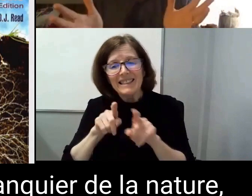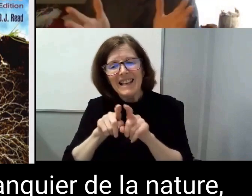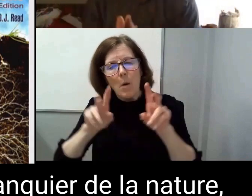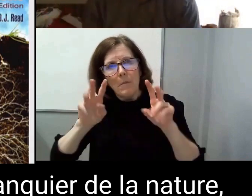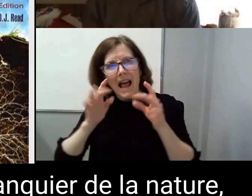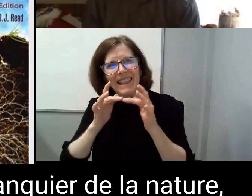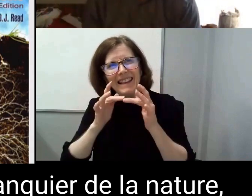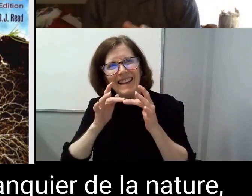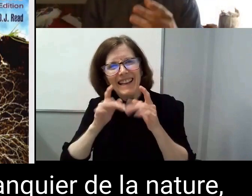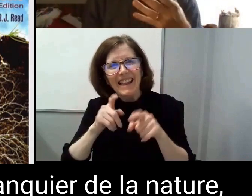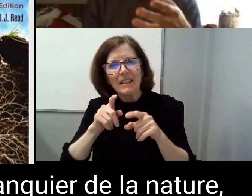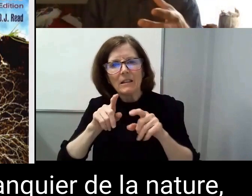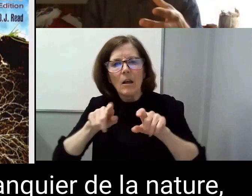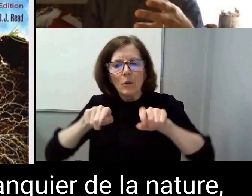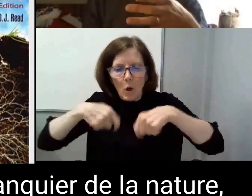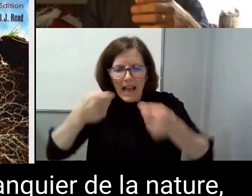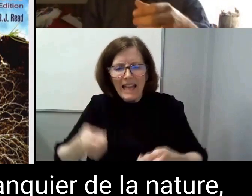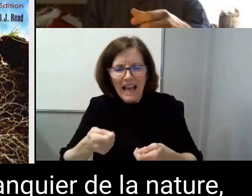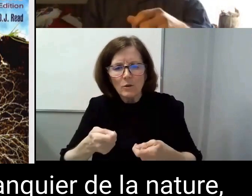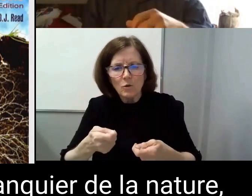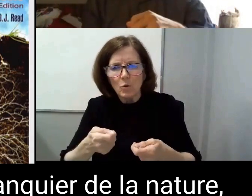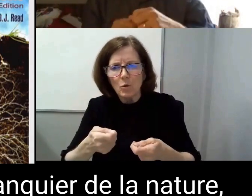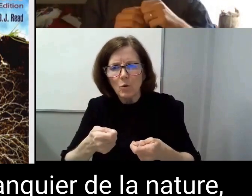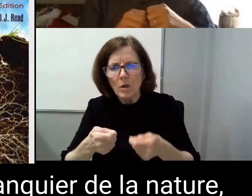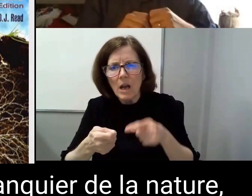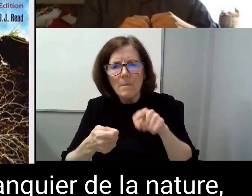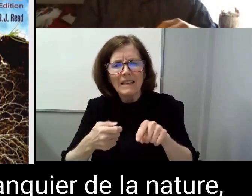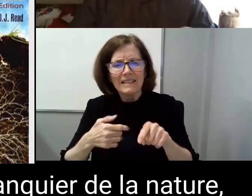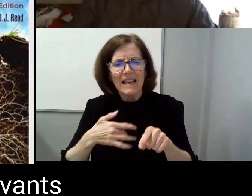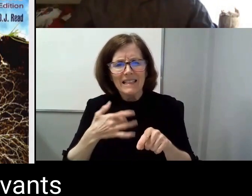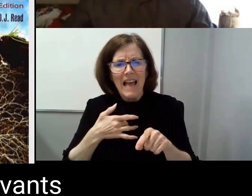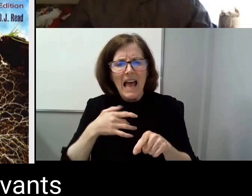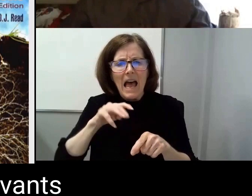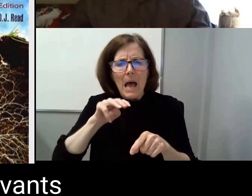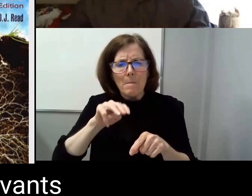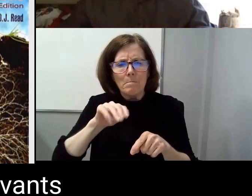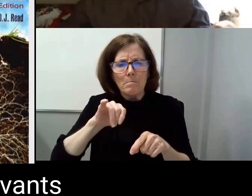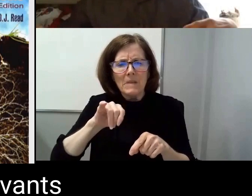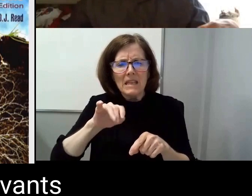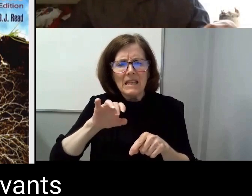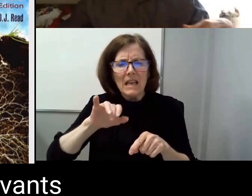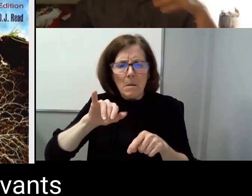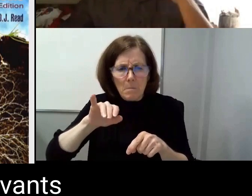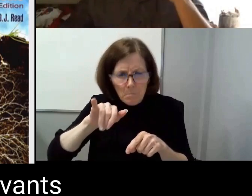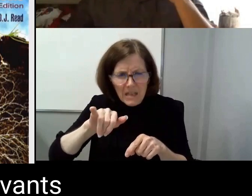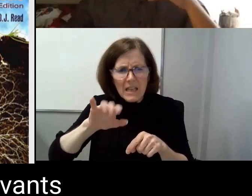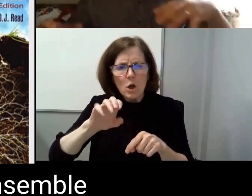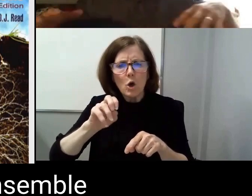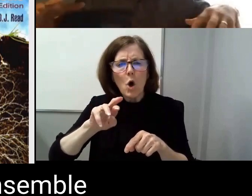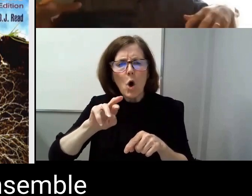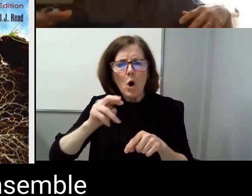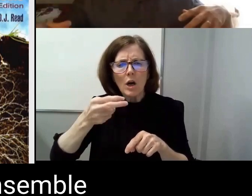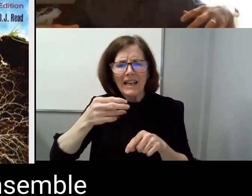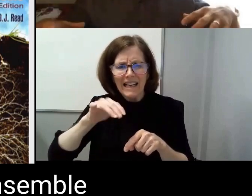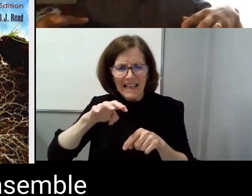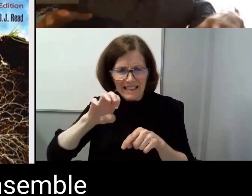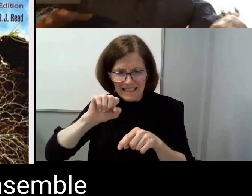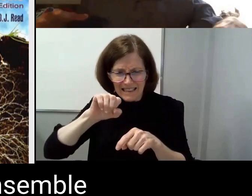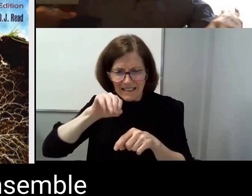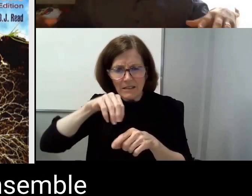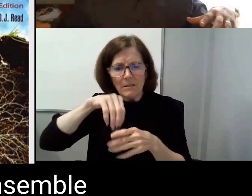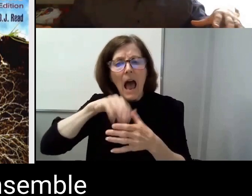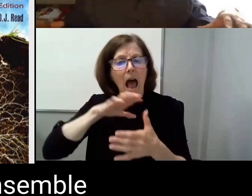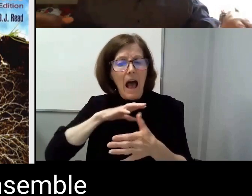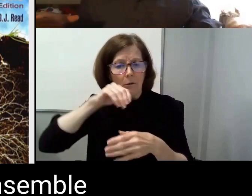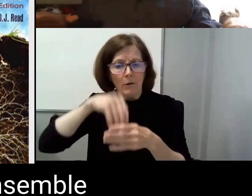d'un banquier de la nature, au sens où les mycorhizes sont présentes dans tous les sols vivants qui sont en santé, puis ils connectent